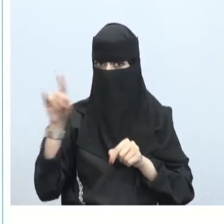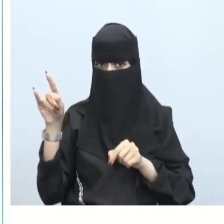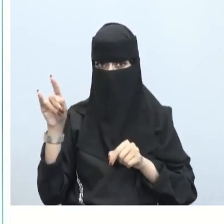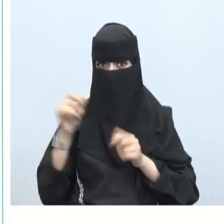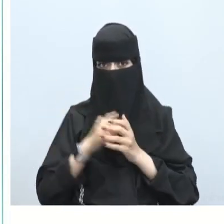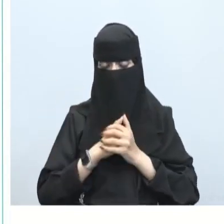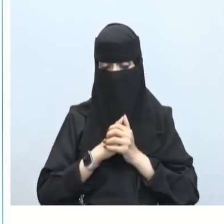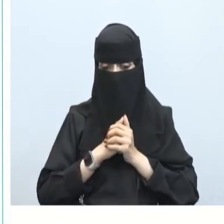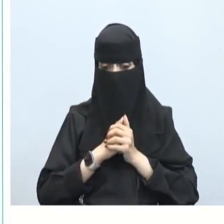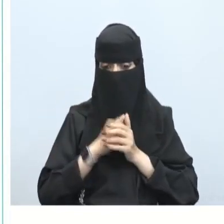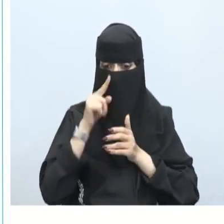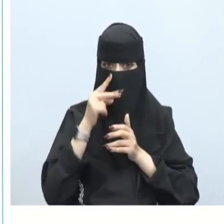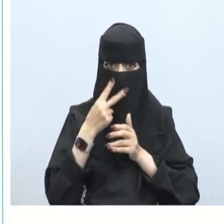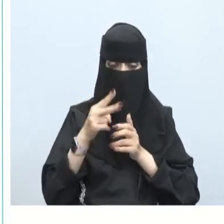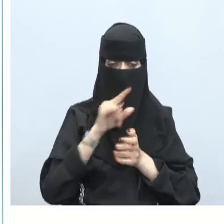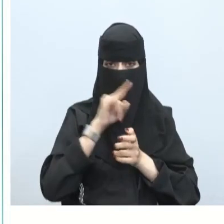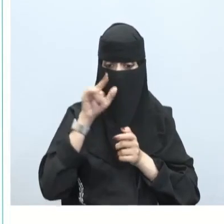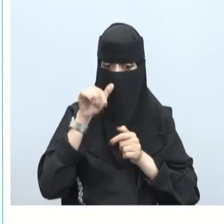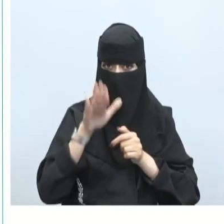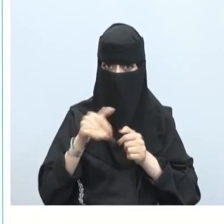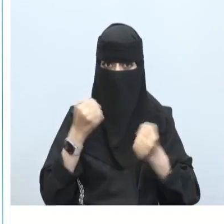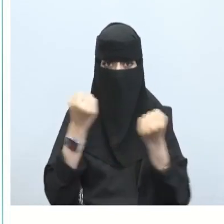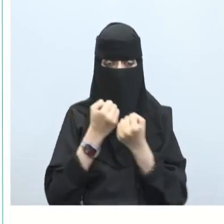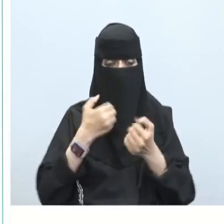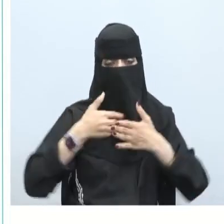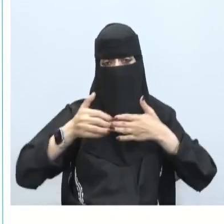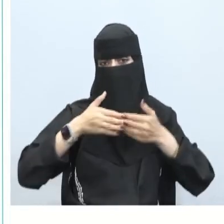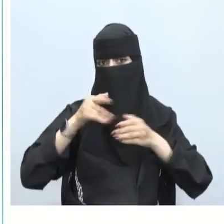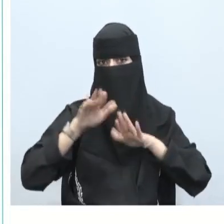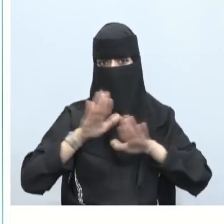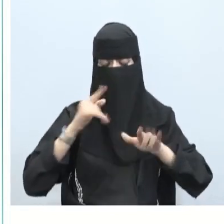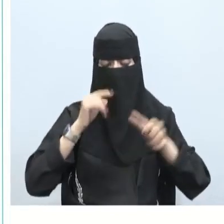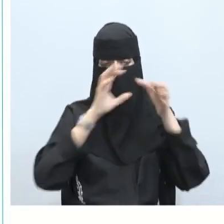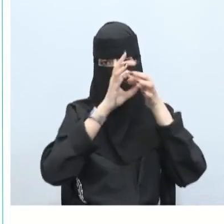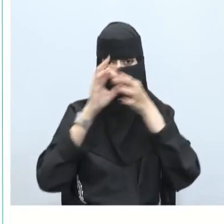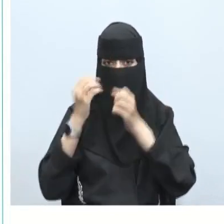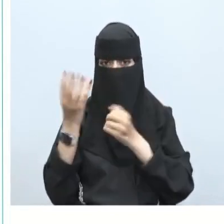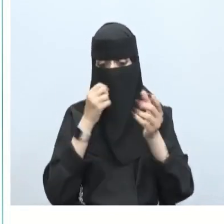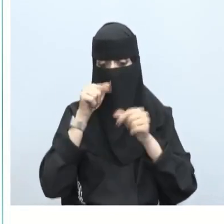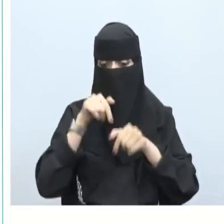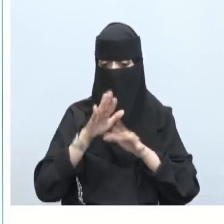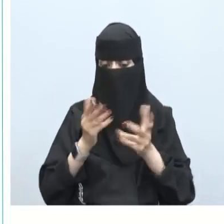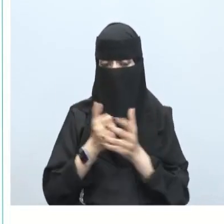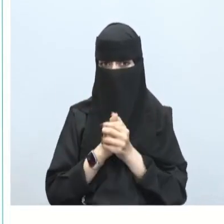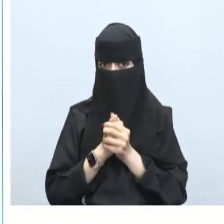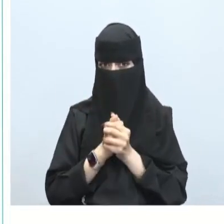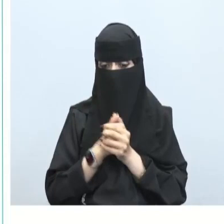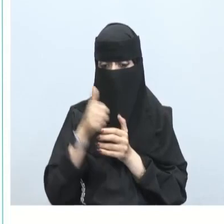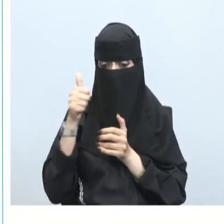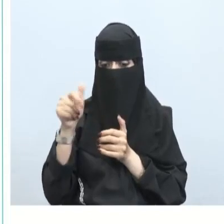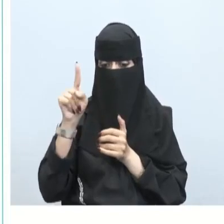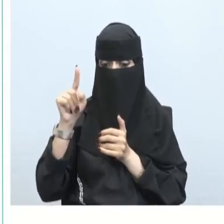الامداد هنالك نشاط ليس له علاقه في سلاسل الامداد نحن ذكرنا بناء العلاقات